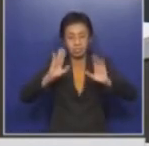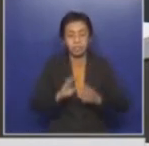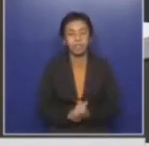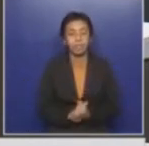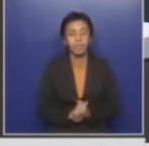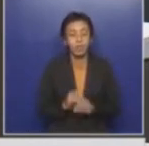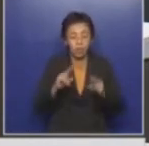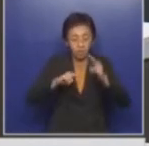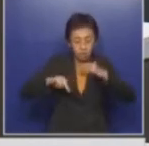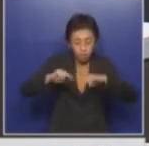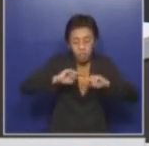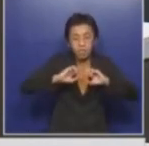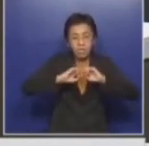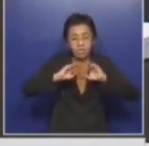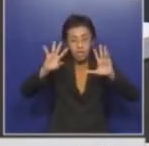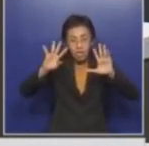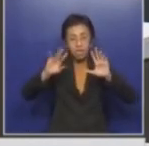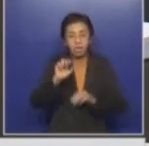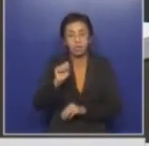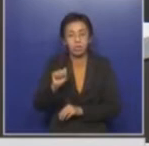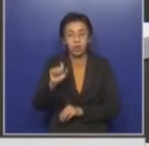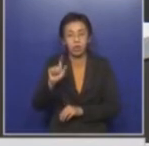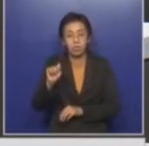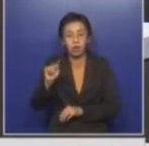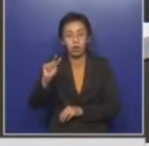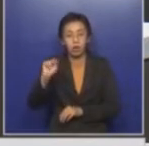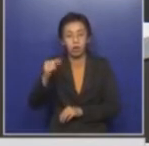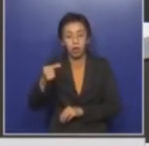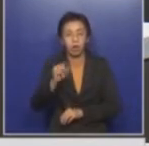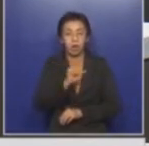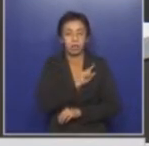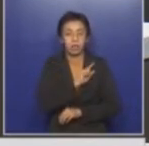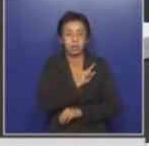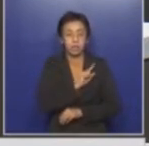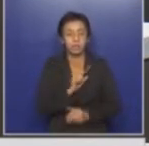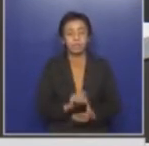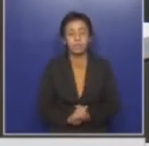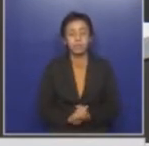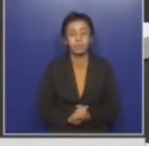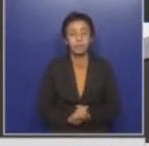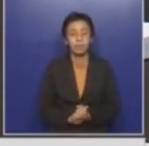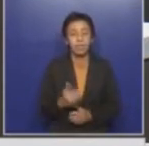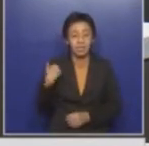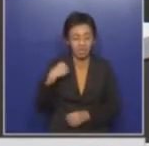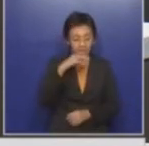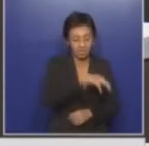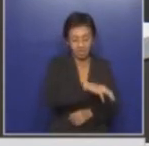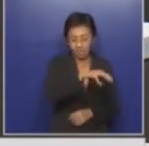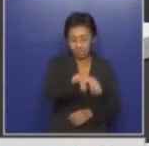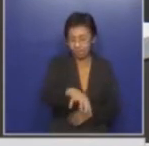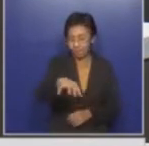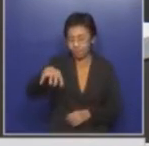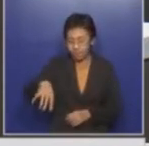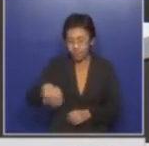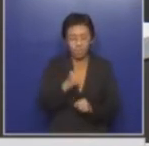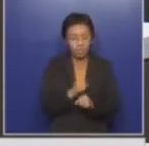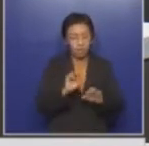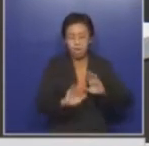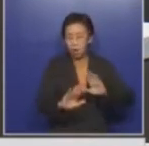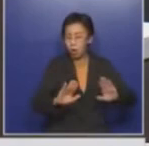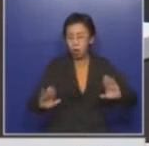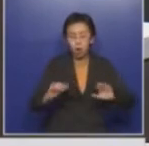สและสัมฤทธิผลคือสตง.เป็นผู้รับผิดชอบแต่ปรากฏว่า3หน่วยงานนี้ต่างคนต่างทำครับ